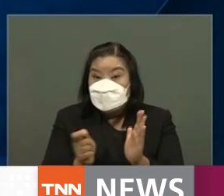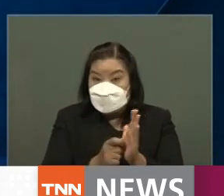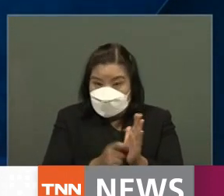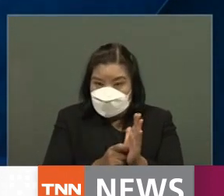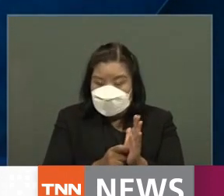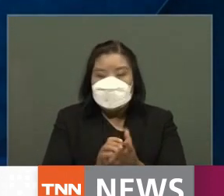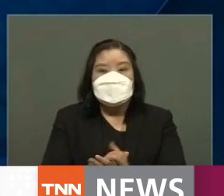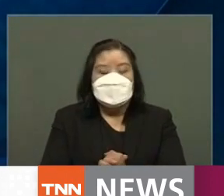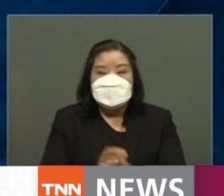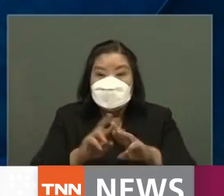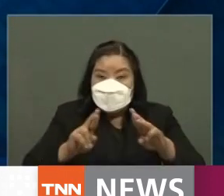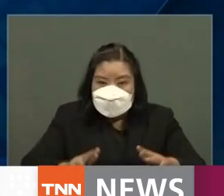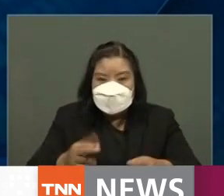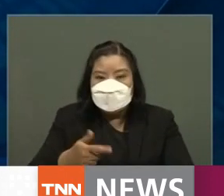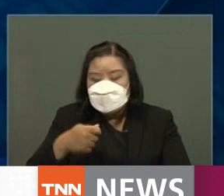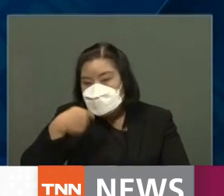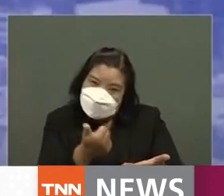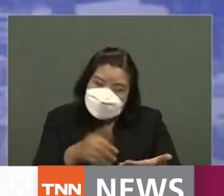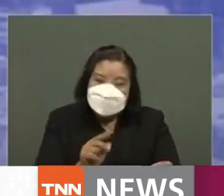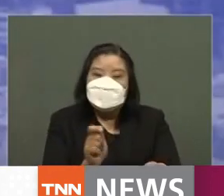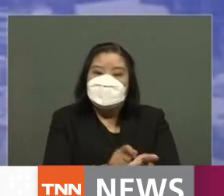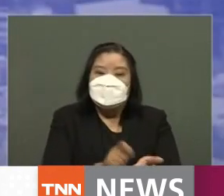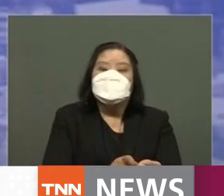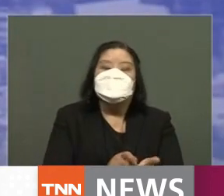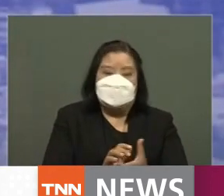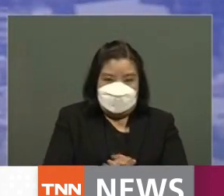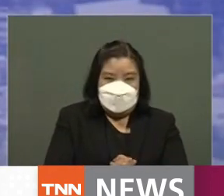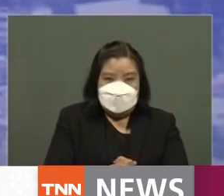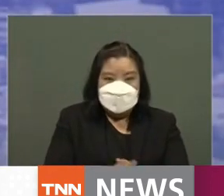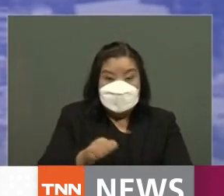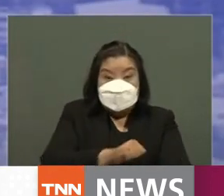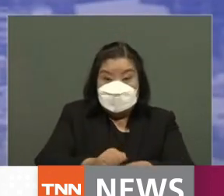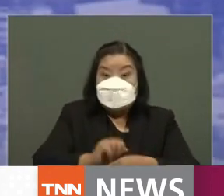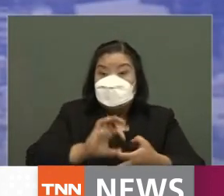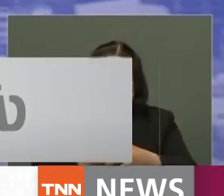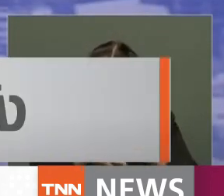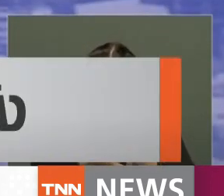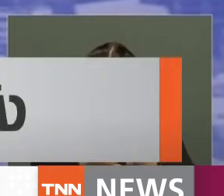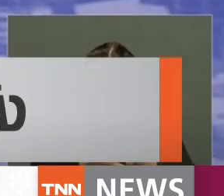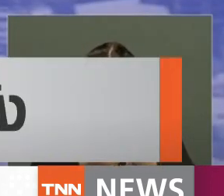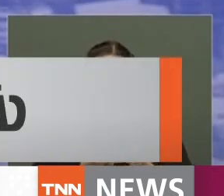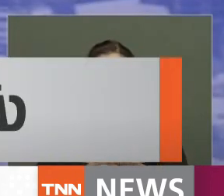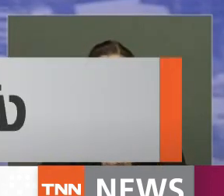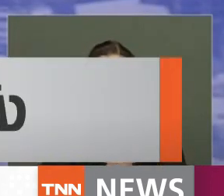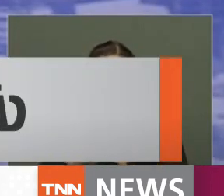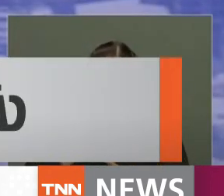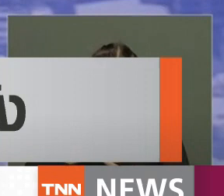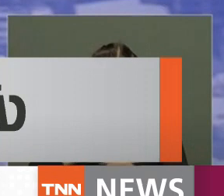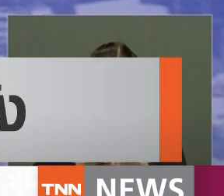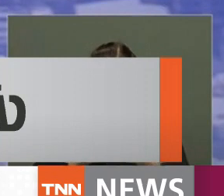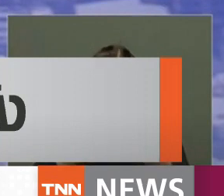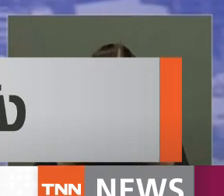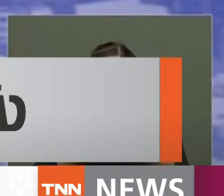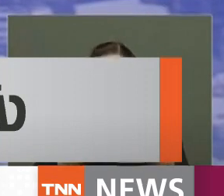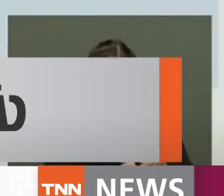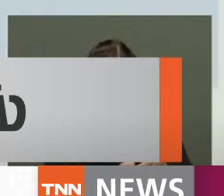ทยเนี่ยนะคะเขาก็จะเป็นพี่เลี้ยงให้คำแนะนำ ส่วนกิจกรรมที่ยังไม่เปิดให้บริการในช่วงนี้นะครับยกตัวอย่างเช่นโร